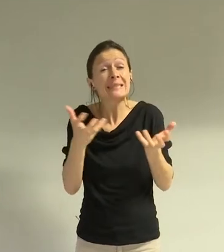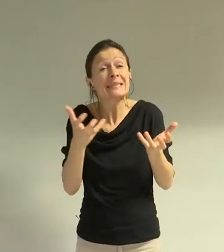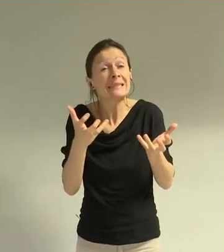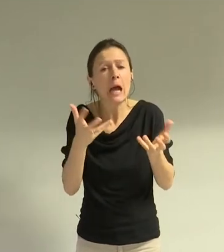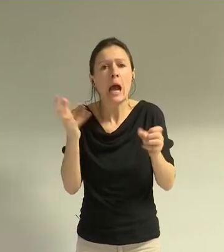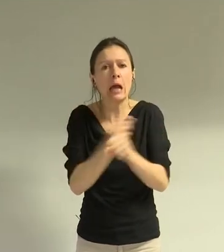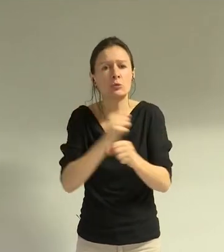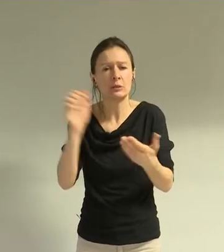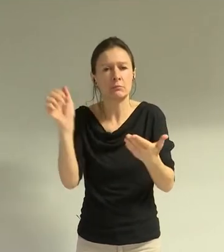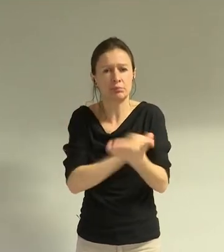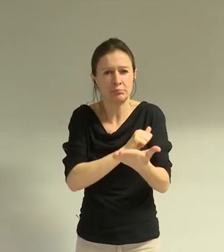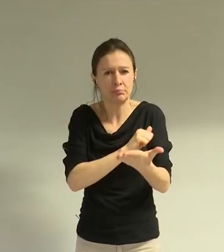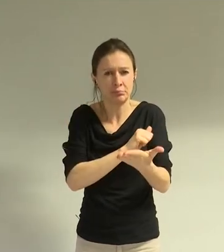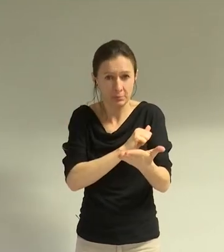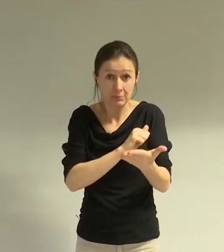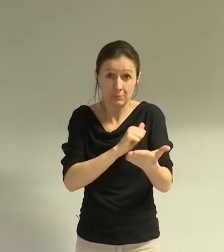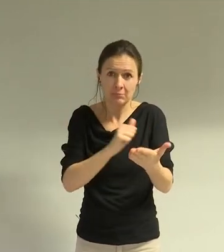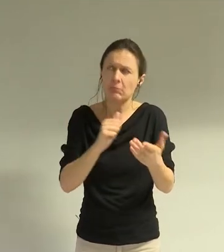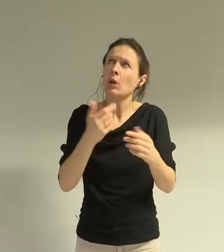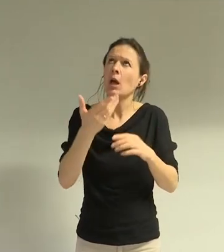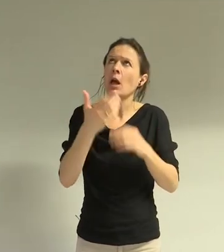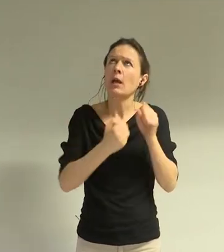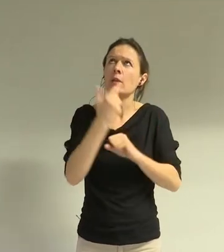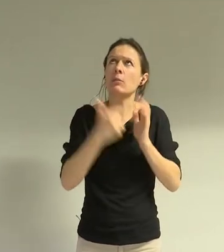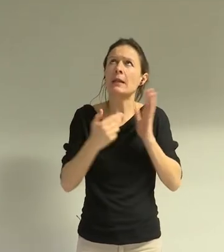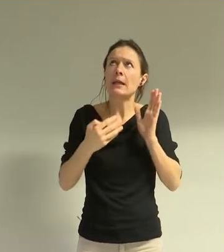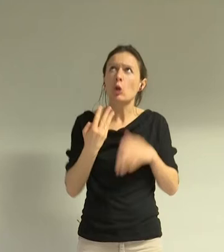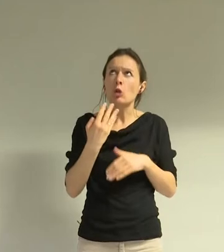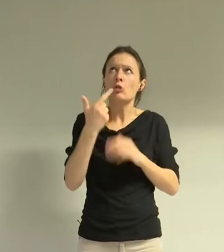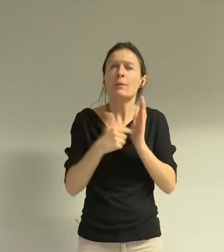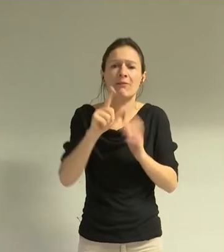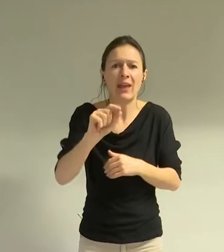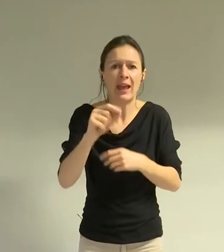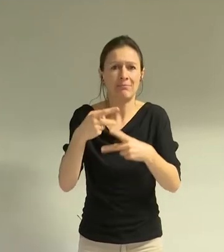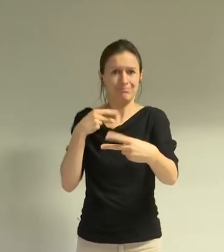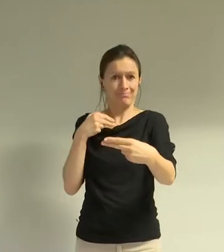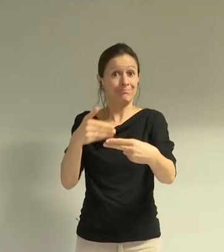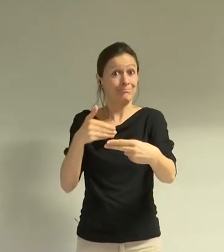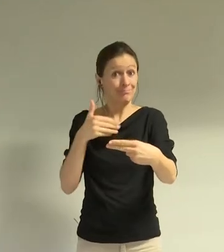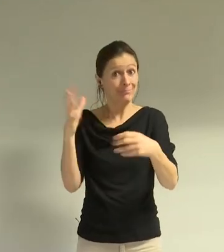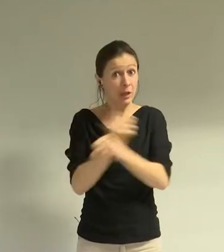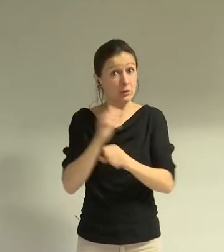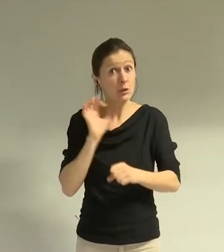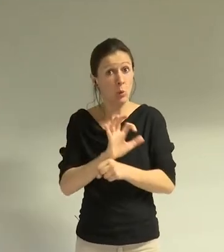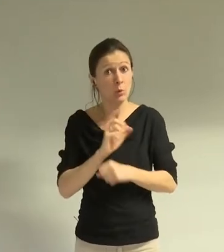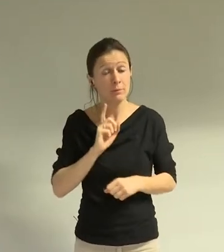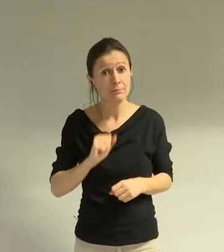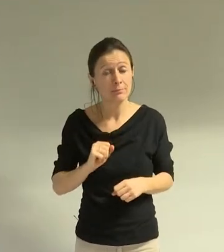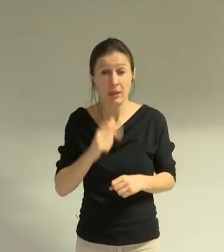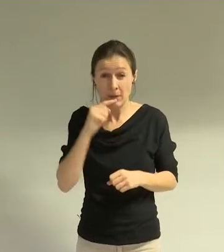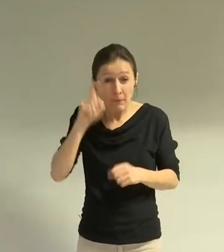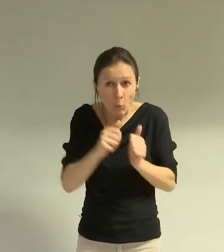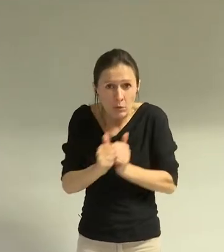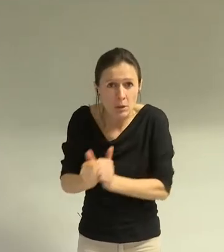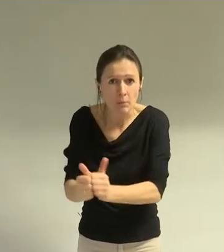métropolitaine à ce sujet entre le mandat 2014 2020 le mandat 2020 nous devons ensemble